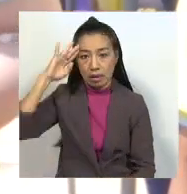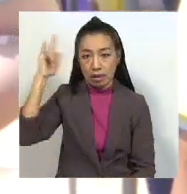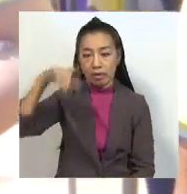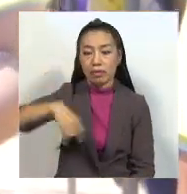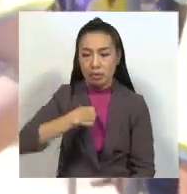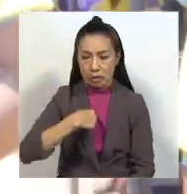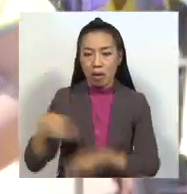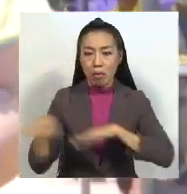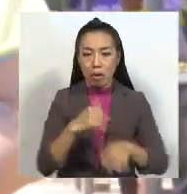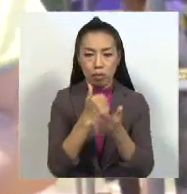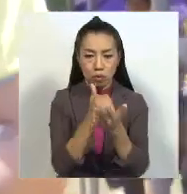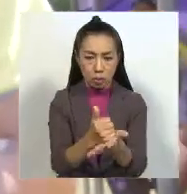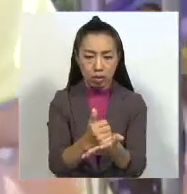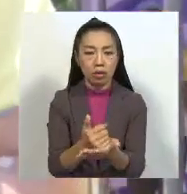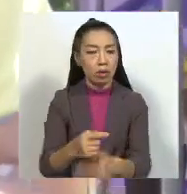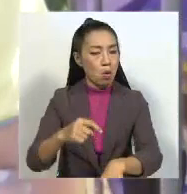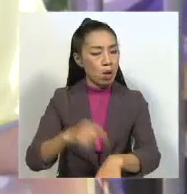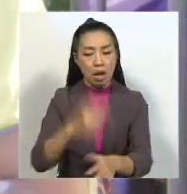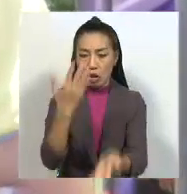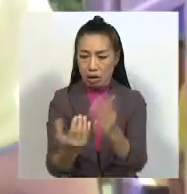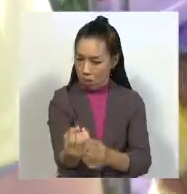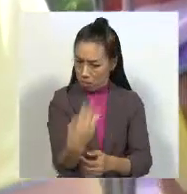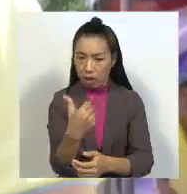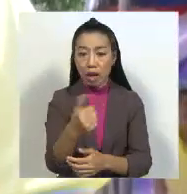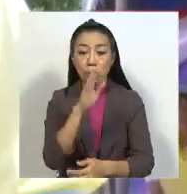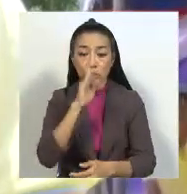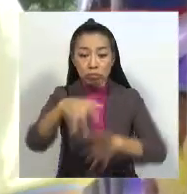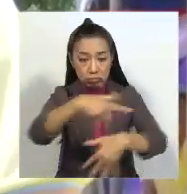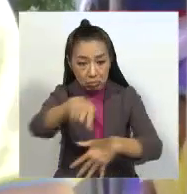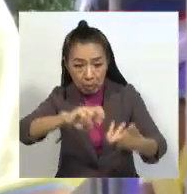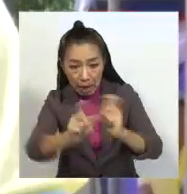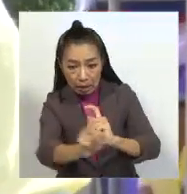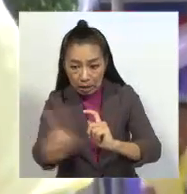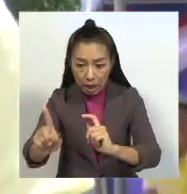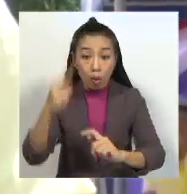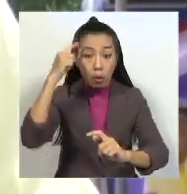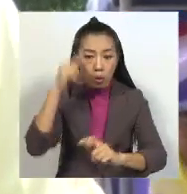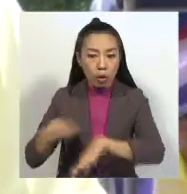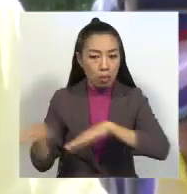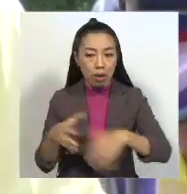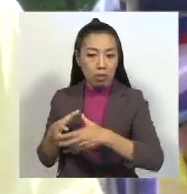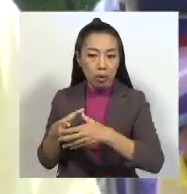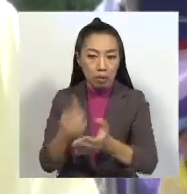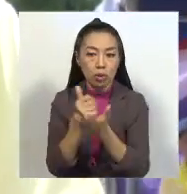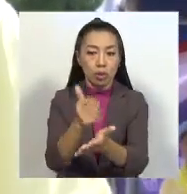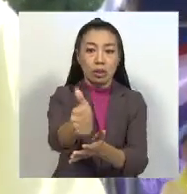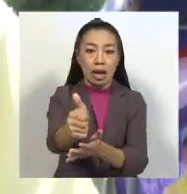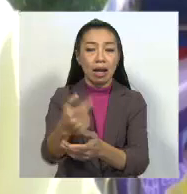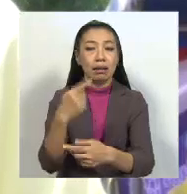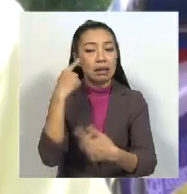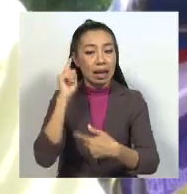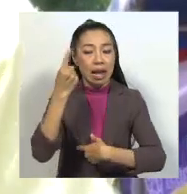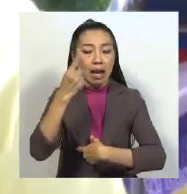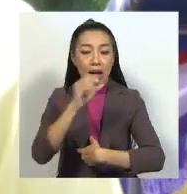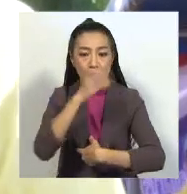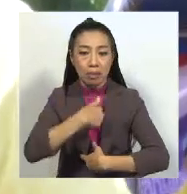ยเหลือนะครับทุกเมื่อทุกเวลานะครับขอให้เรารู้ว่าอะไรเกิดขึ้นอะไรที่ไหนปั๊บเราพร้อมที่เข้าไปช่วยทันทีเราอย่างน้อยเราก็ส่งใจไปก่อนแล้วก็เอ